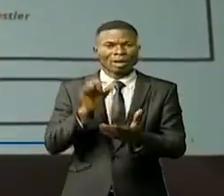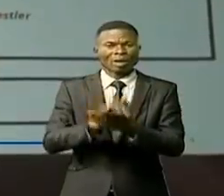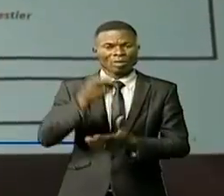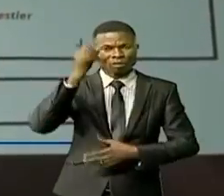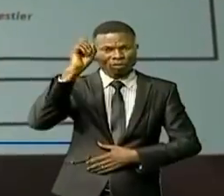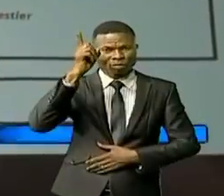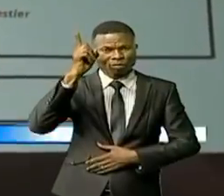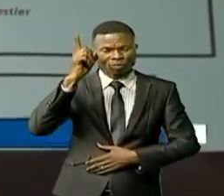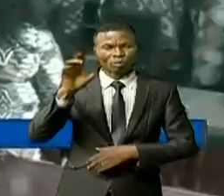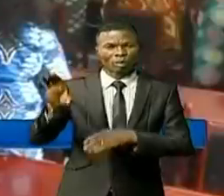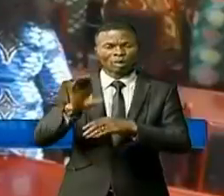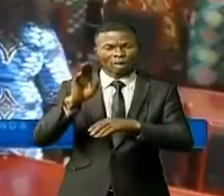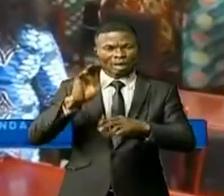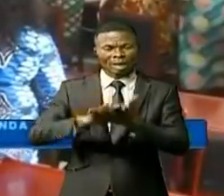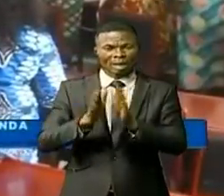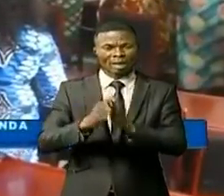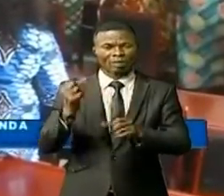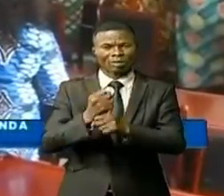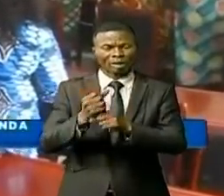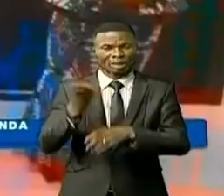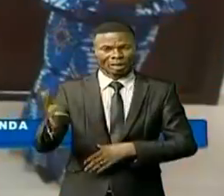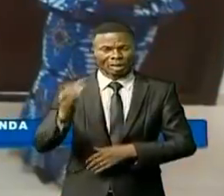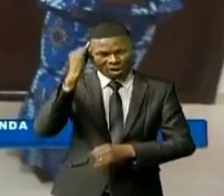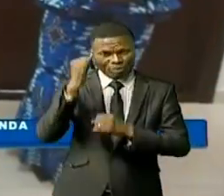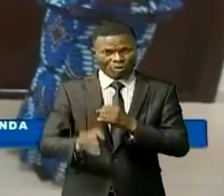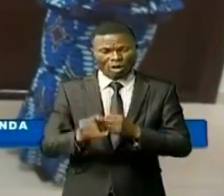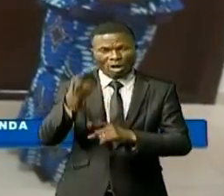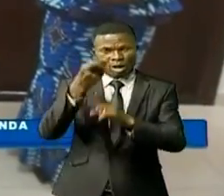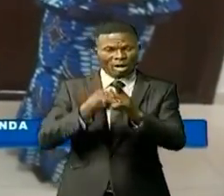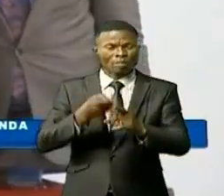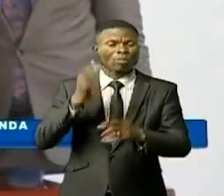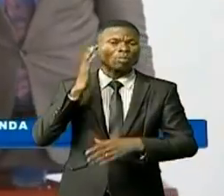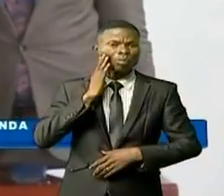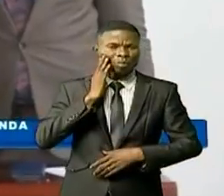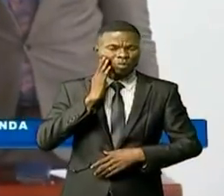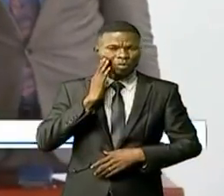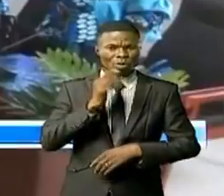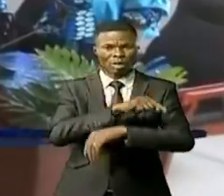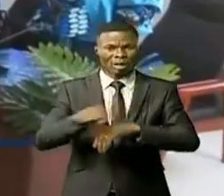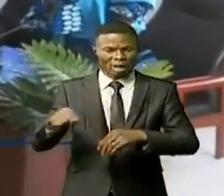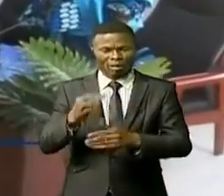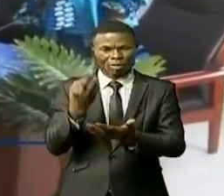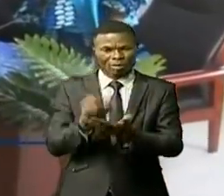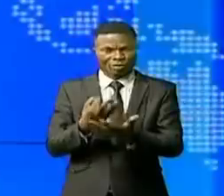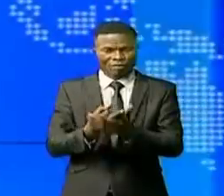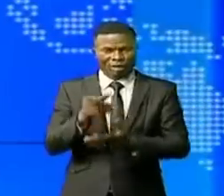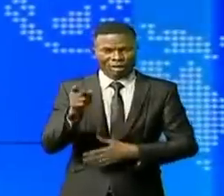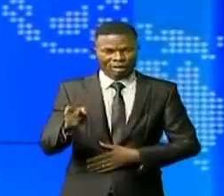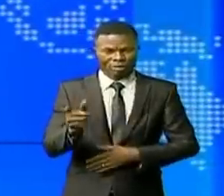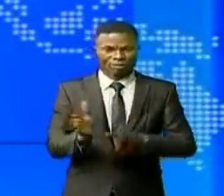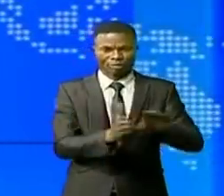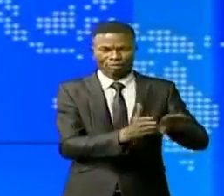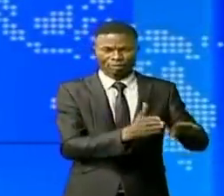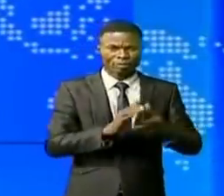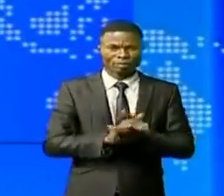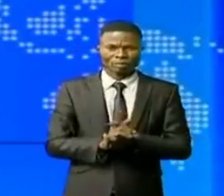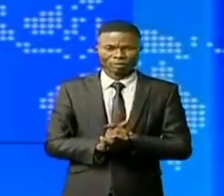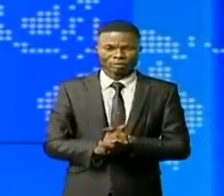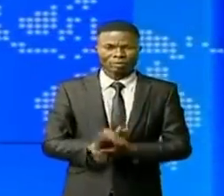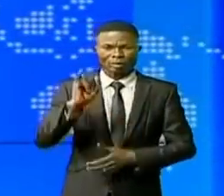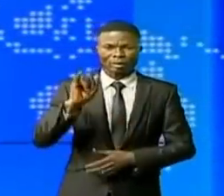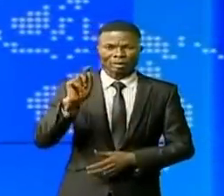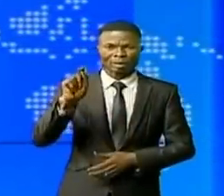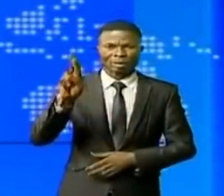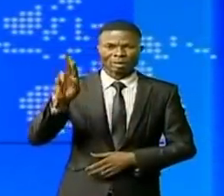à occuper ce poste. Ainsi s'est clôturé le mois de mars à la direction de la réglementation financière. Oui,